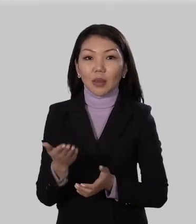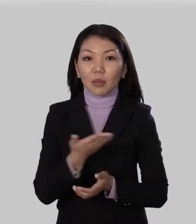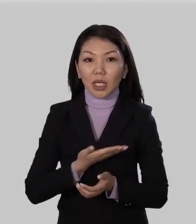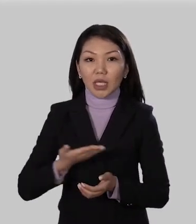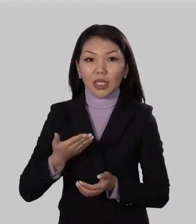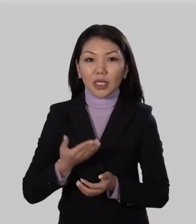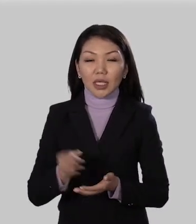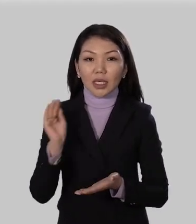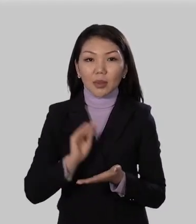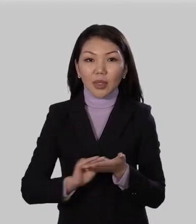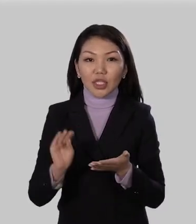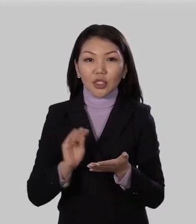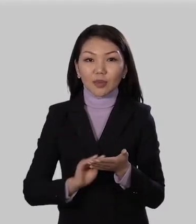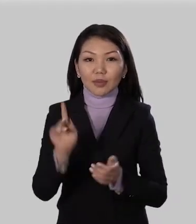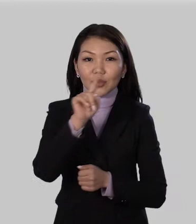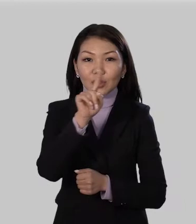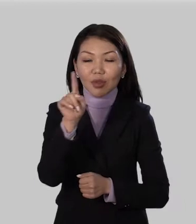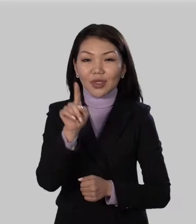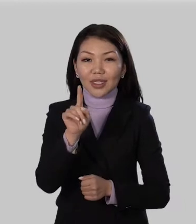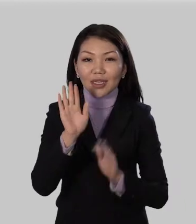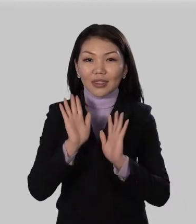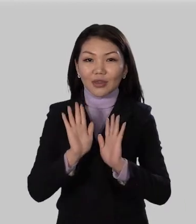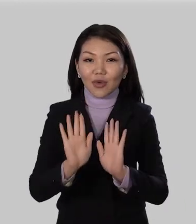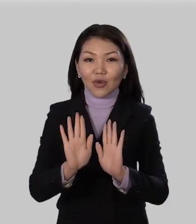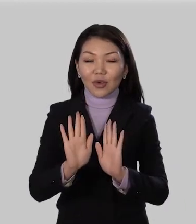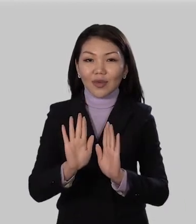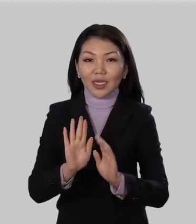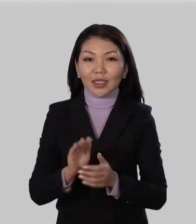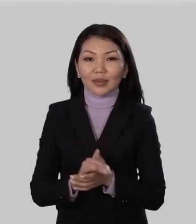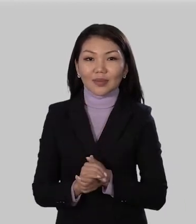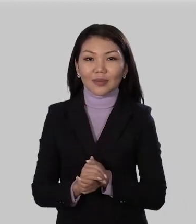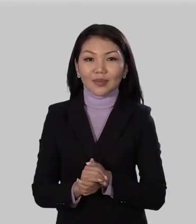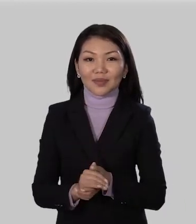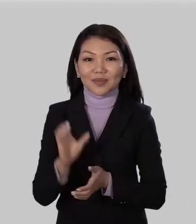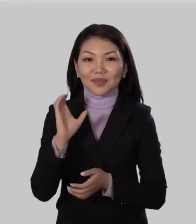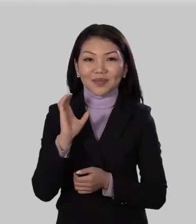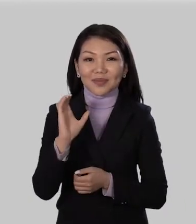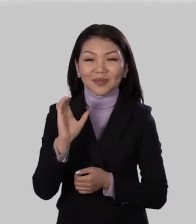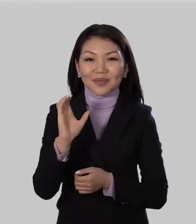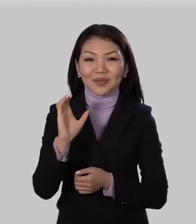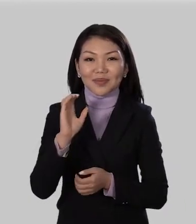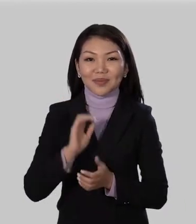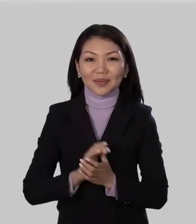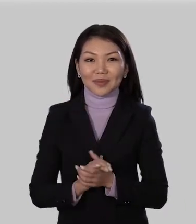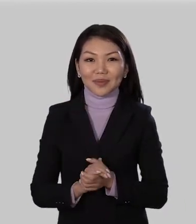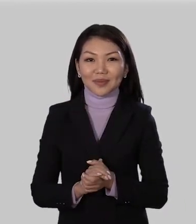и мы их пишем только с буквой «С».